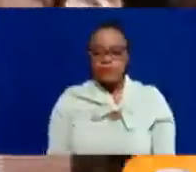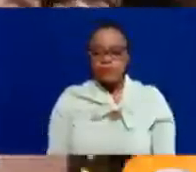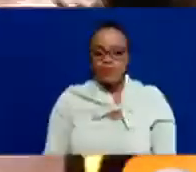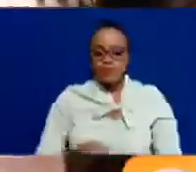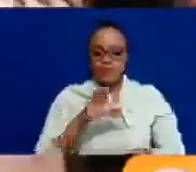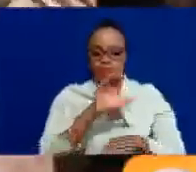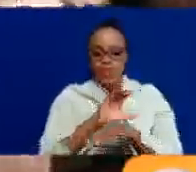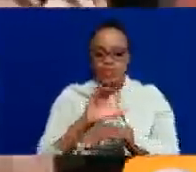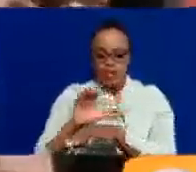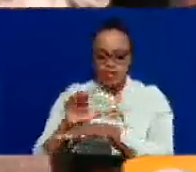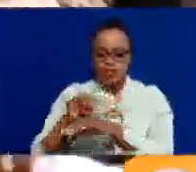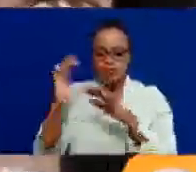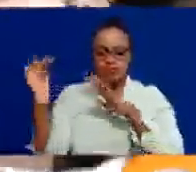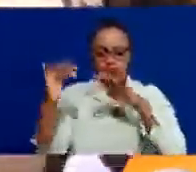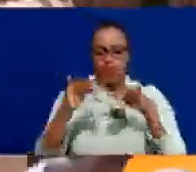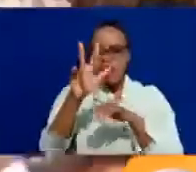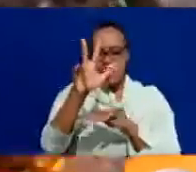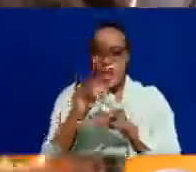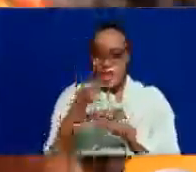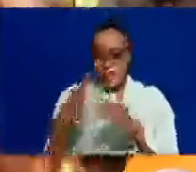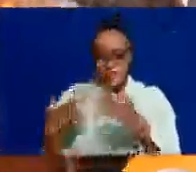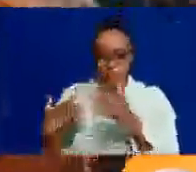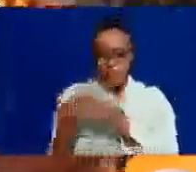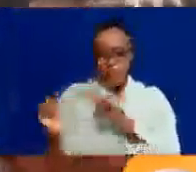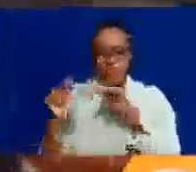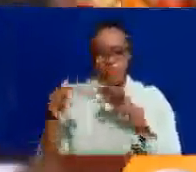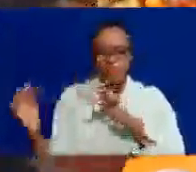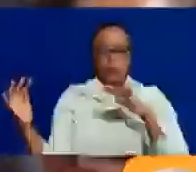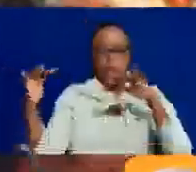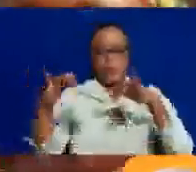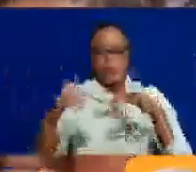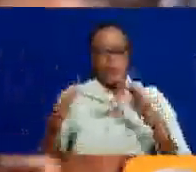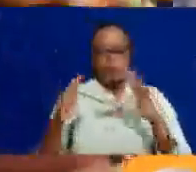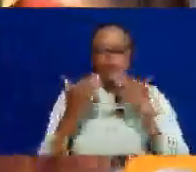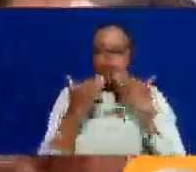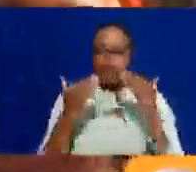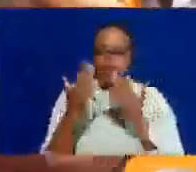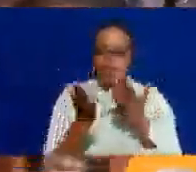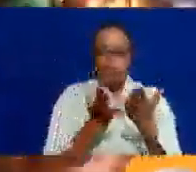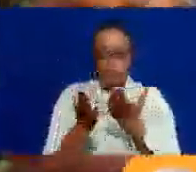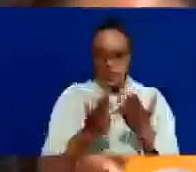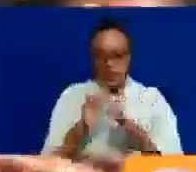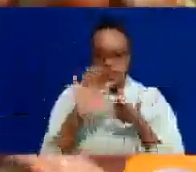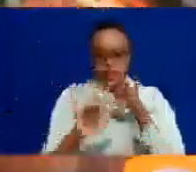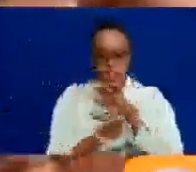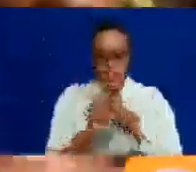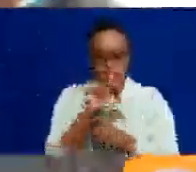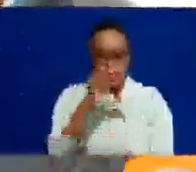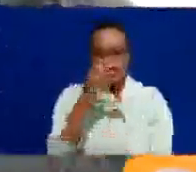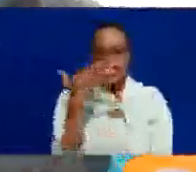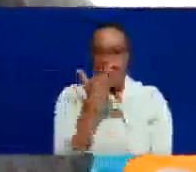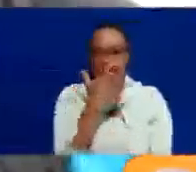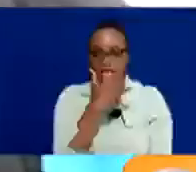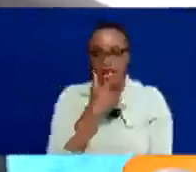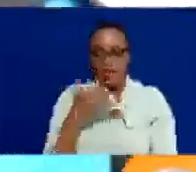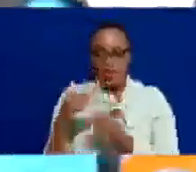Makanisa yapatayo 30 yalikongamana hapa Koilele eneo bunge la Inabkoe kwa ibada ya shukrani, ambapo naibu wa rais Rigathi Gachagua